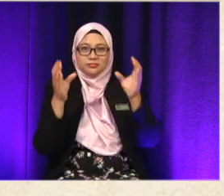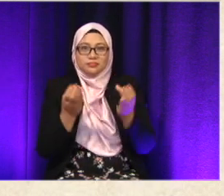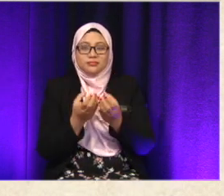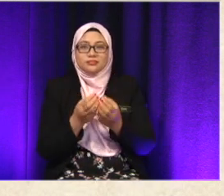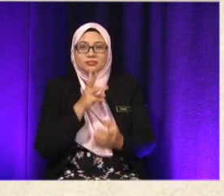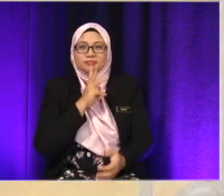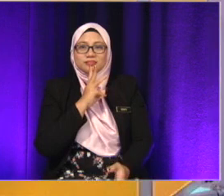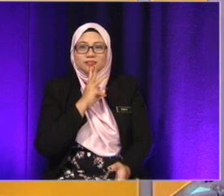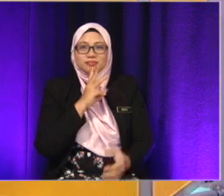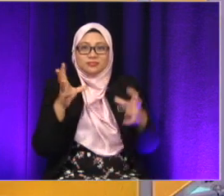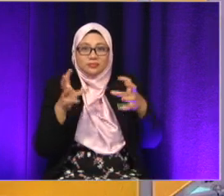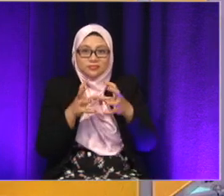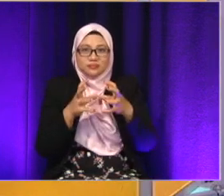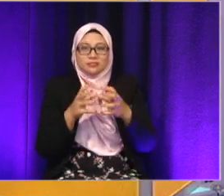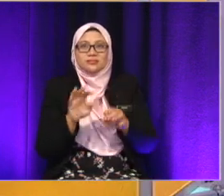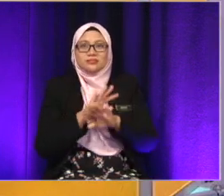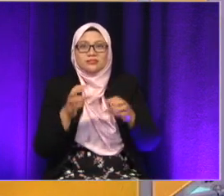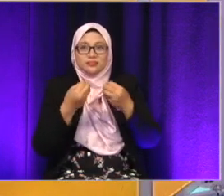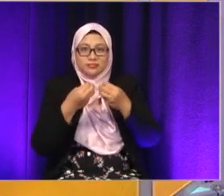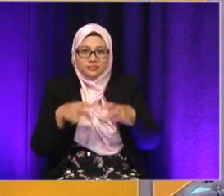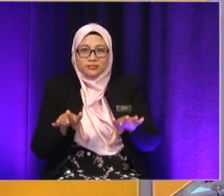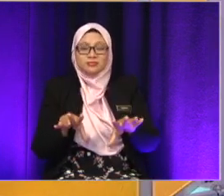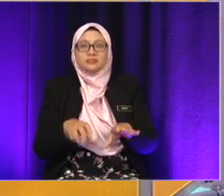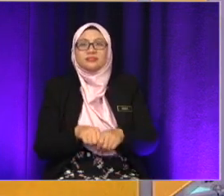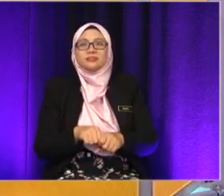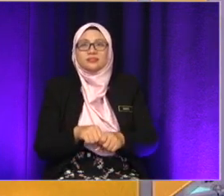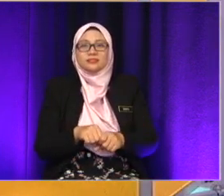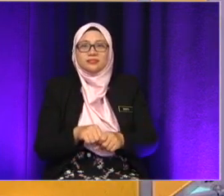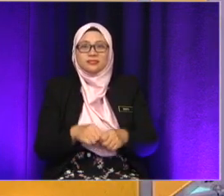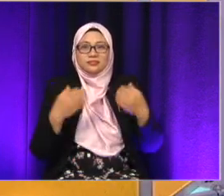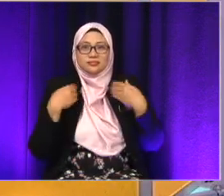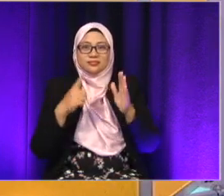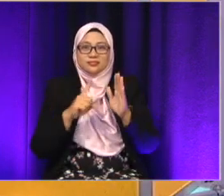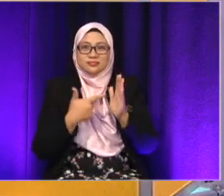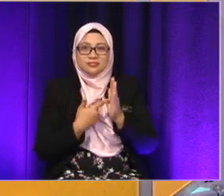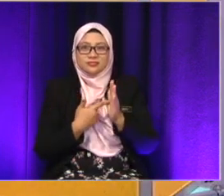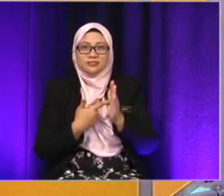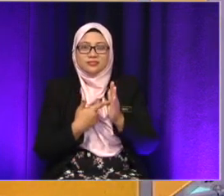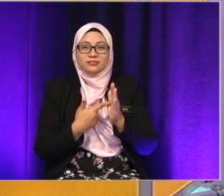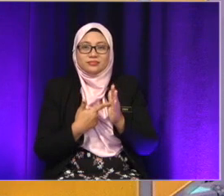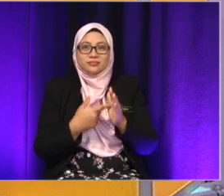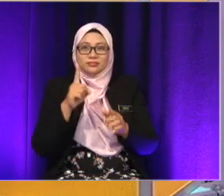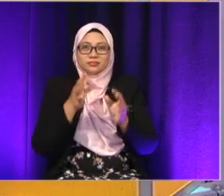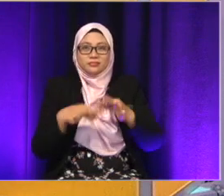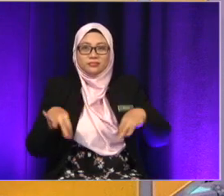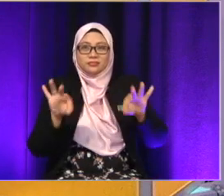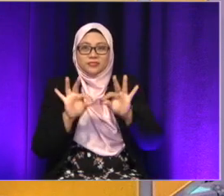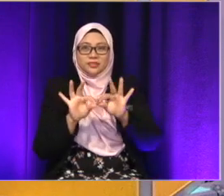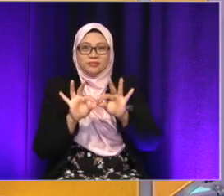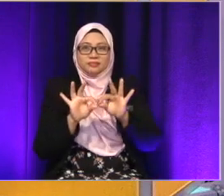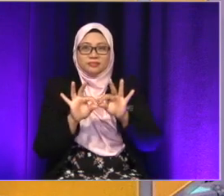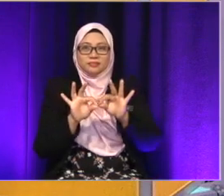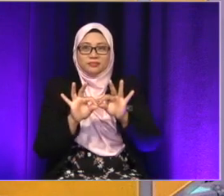dia tak pecah kan. Itu je. Satu lagi, ada satu cikgu nak selit sikit lah kan. Tentang satu cerita Kung Fu Panda